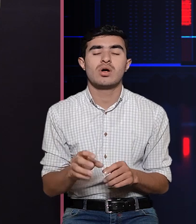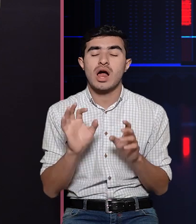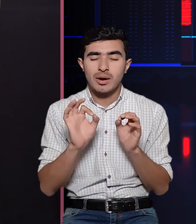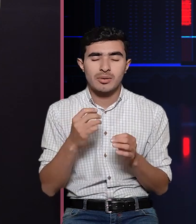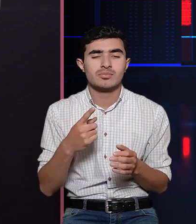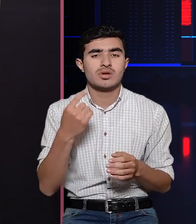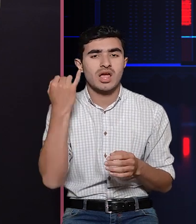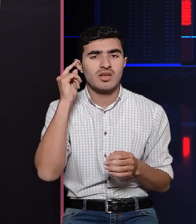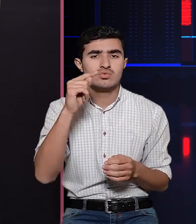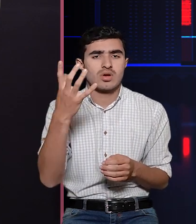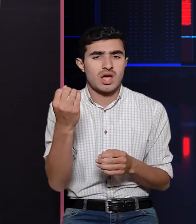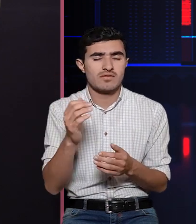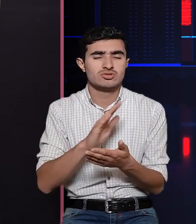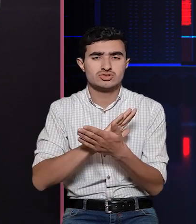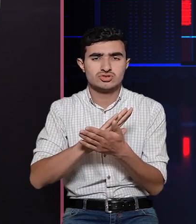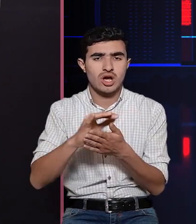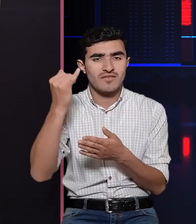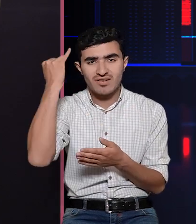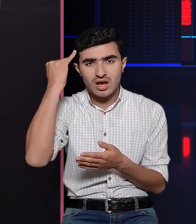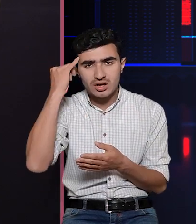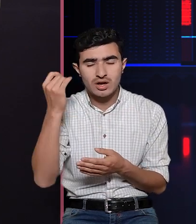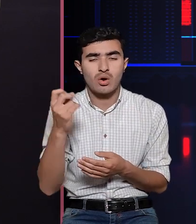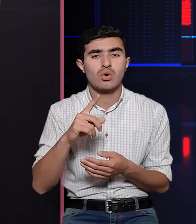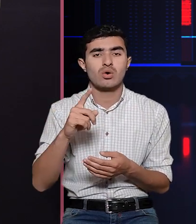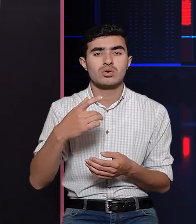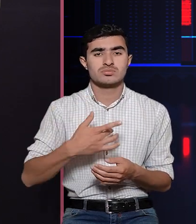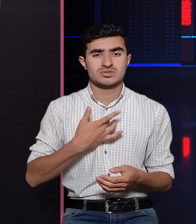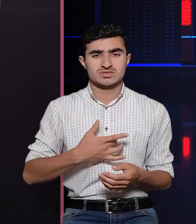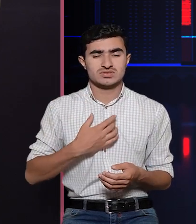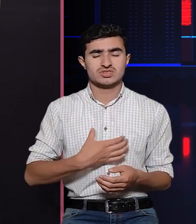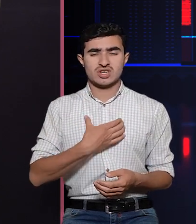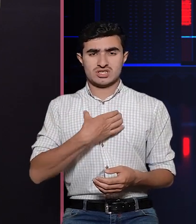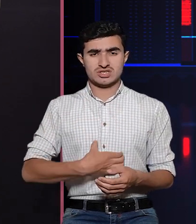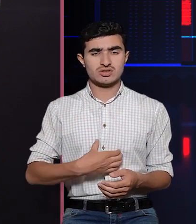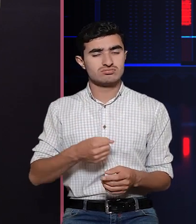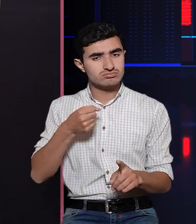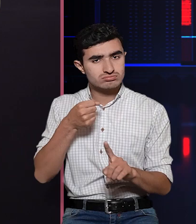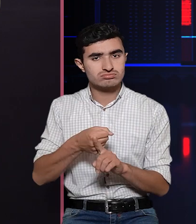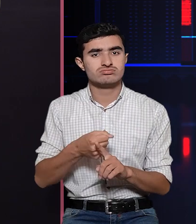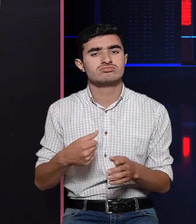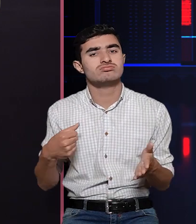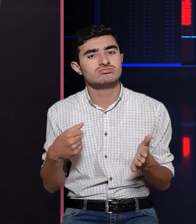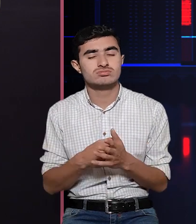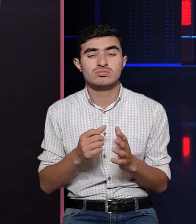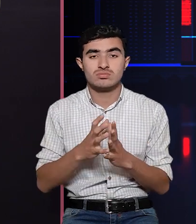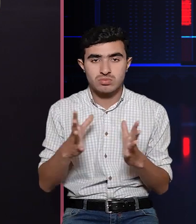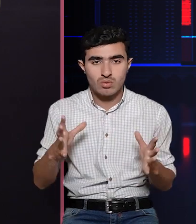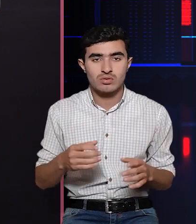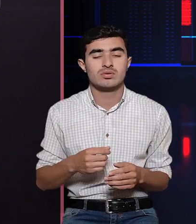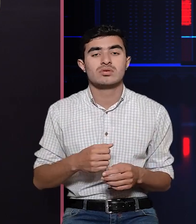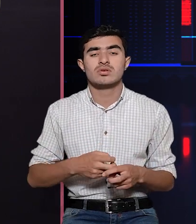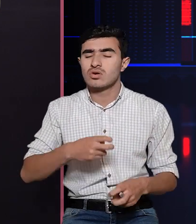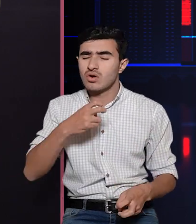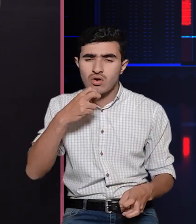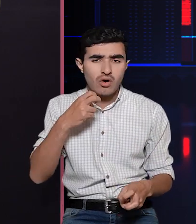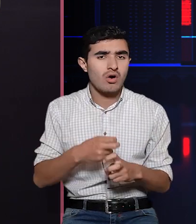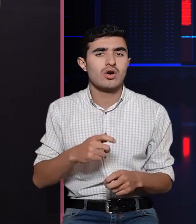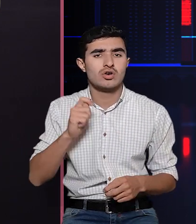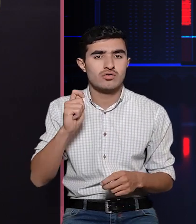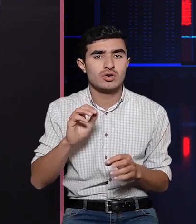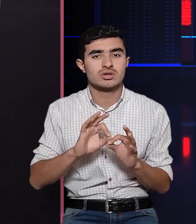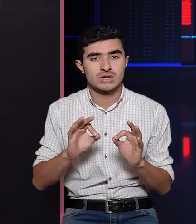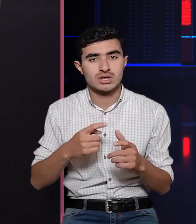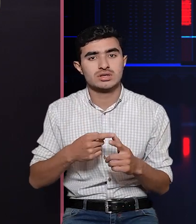ڈیووشن ڈیڈیکیشن کے ساتھ کوئی کام کریں تو نتھنگ از امپاسبل. All that we need to put in is hard work, we need to have a clear